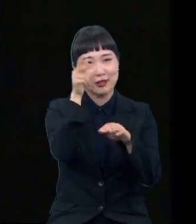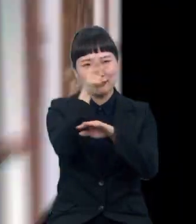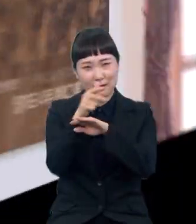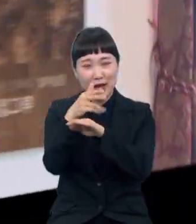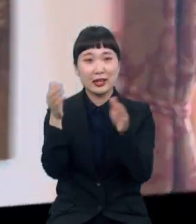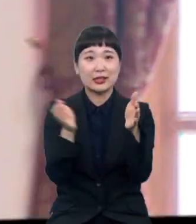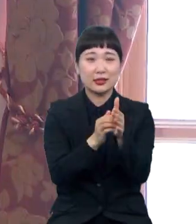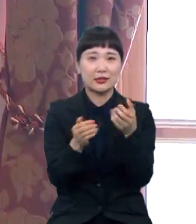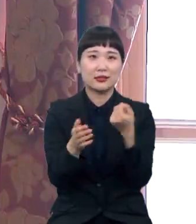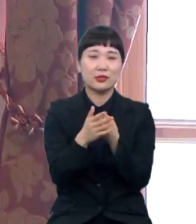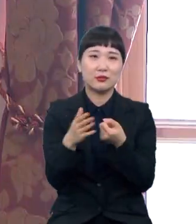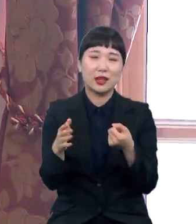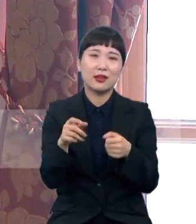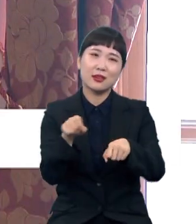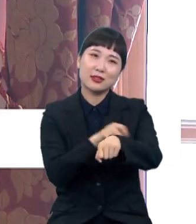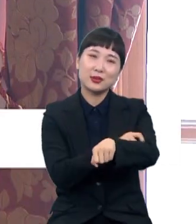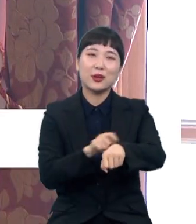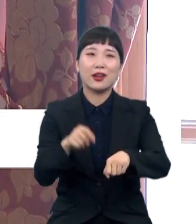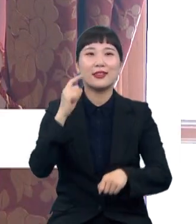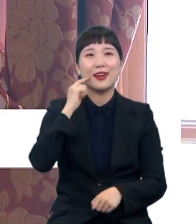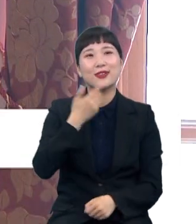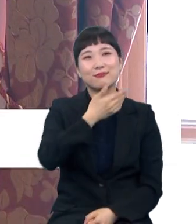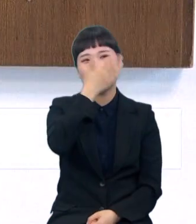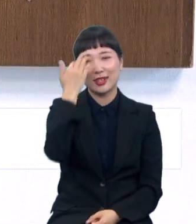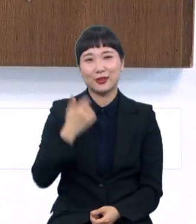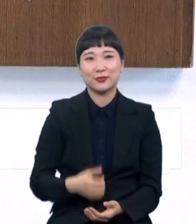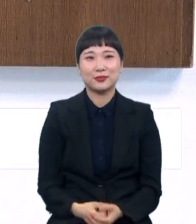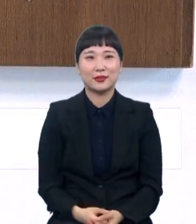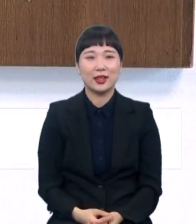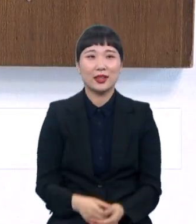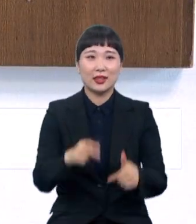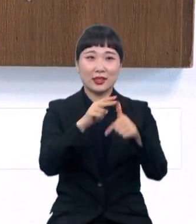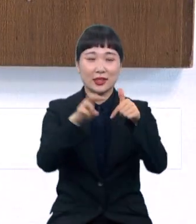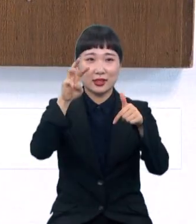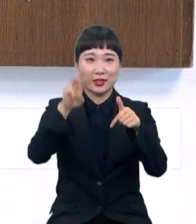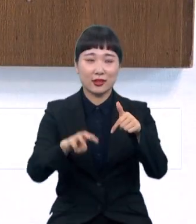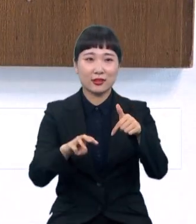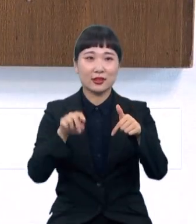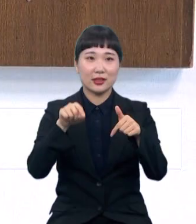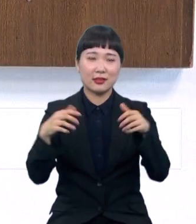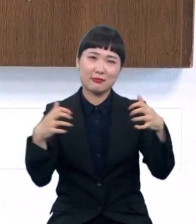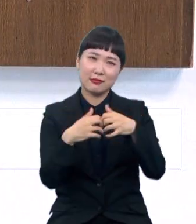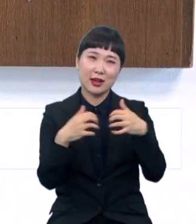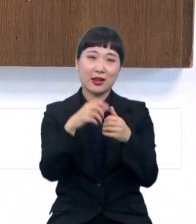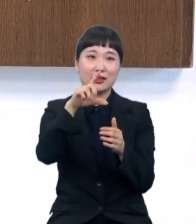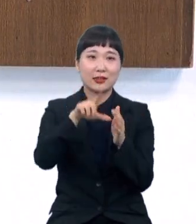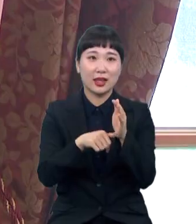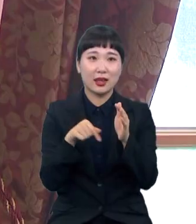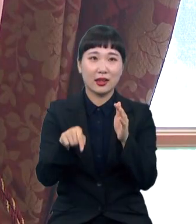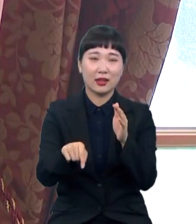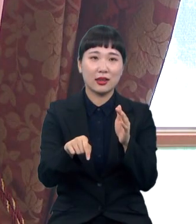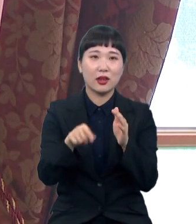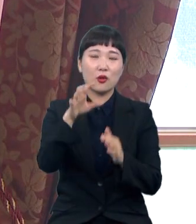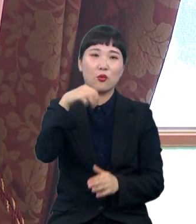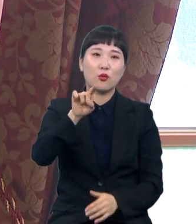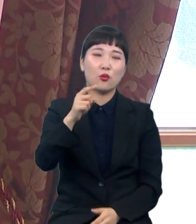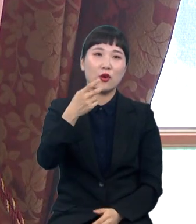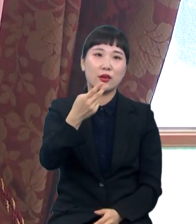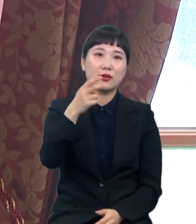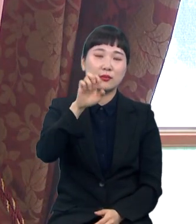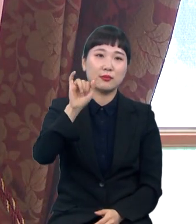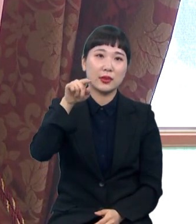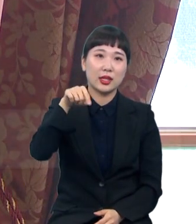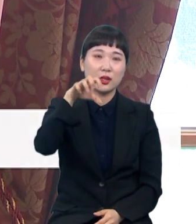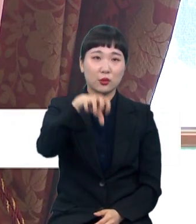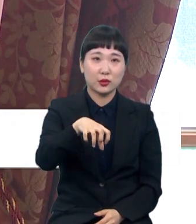느껴집니다. 인천 상륙작전 당시 집중포화를 견뎌낸 월미도의 8그루 나무. 소란말